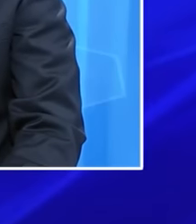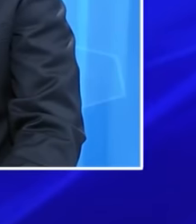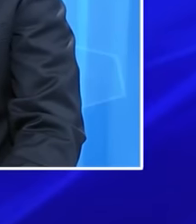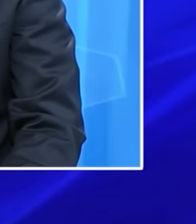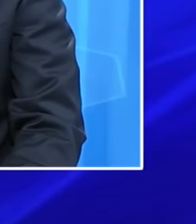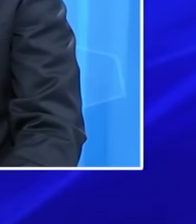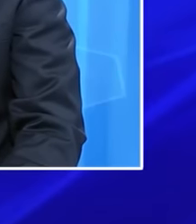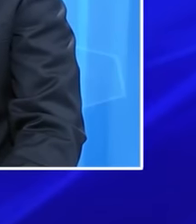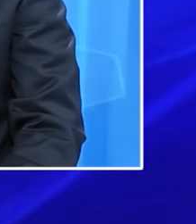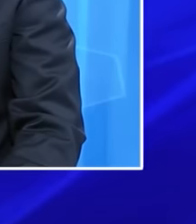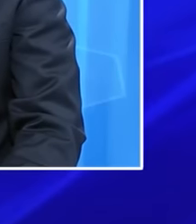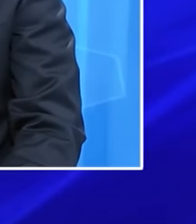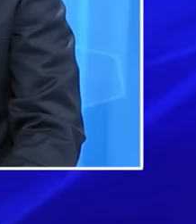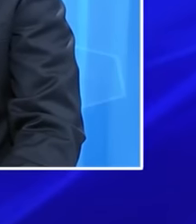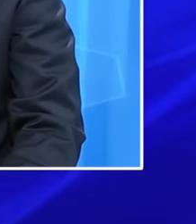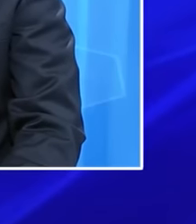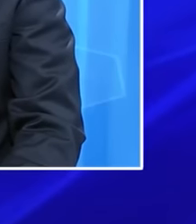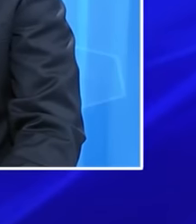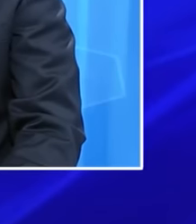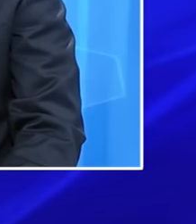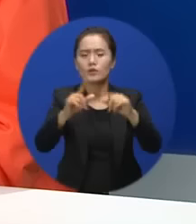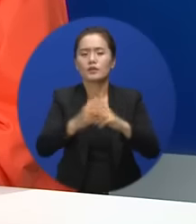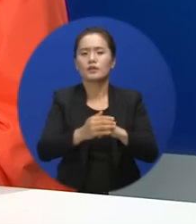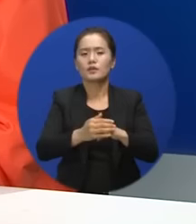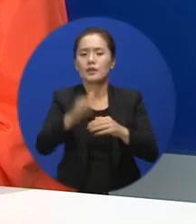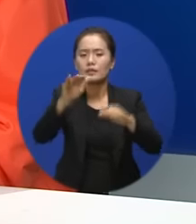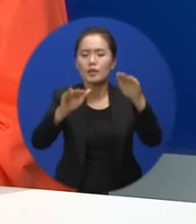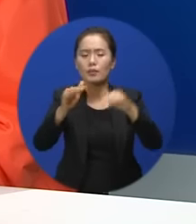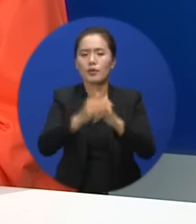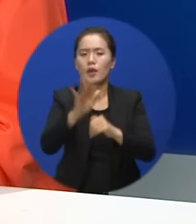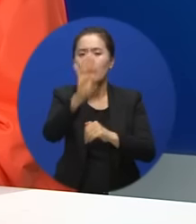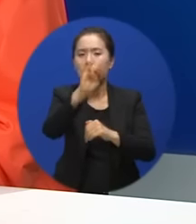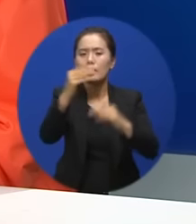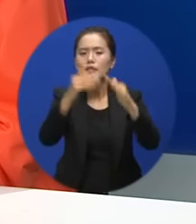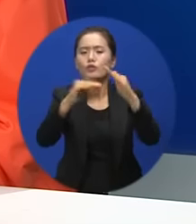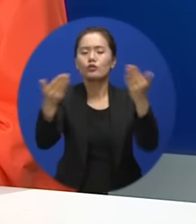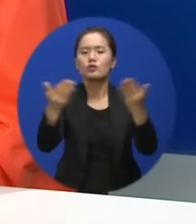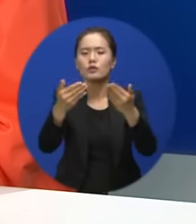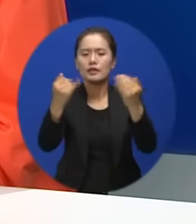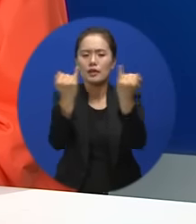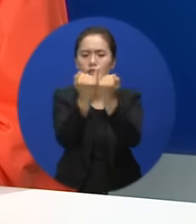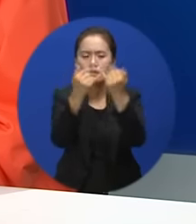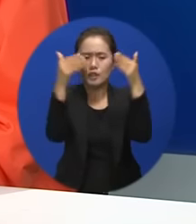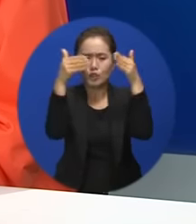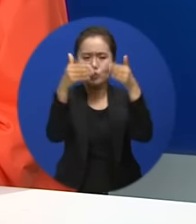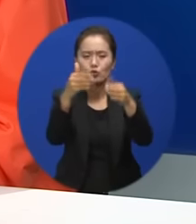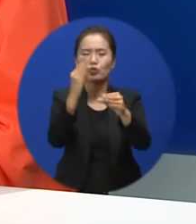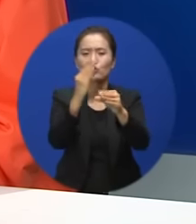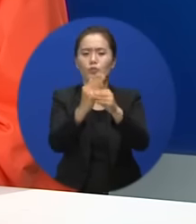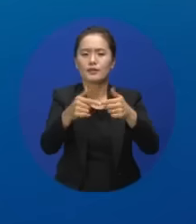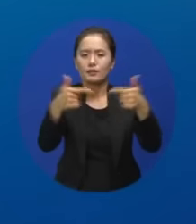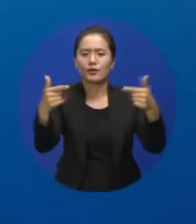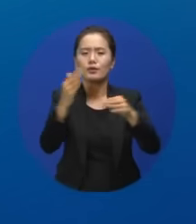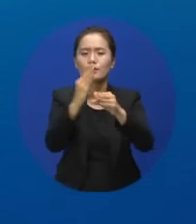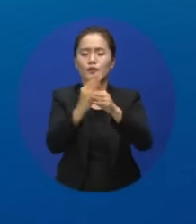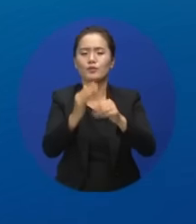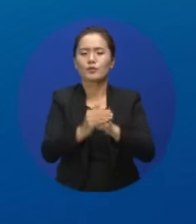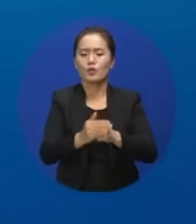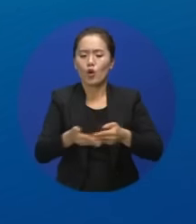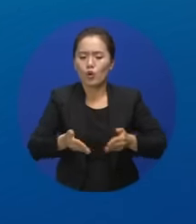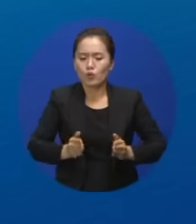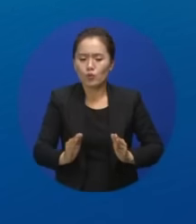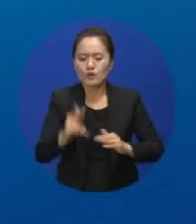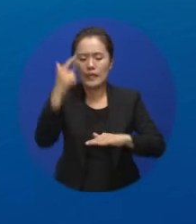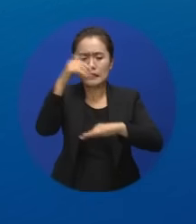위치한 교도소 부지를 민주인권 컴플렉스로 활용을 해서 토론에 참가하지 않은 민중연합당 장세레나 후보는 박근혜